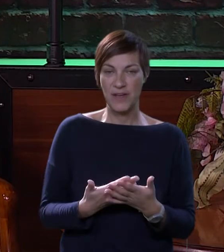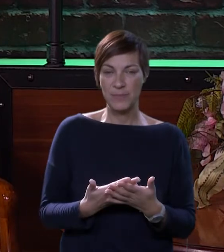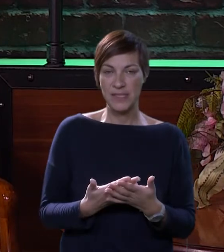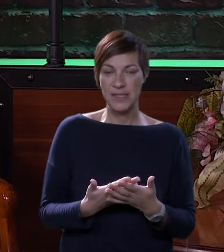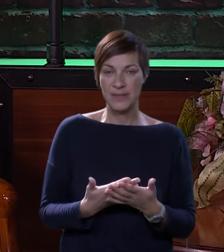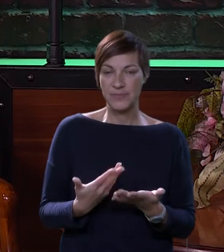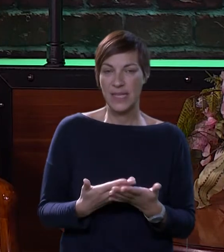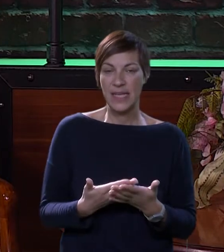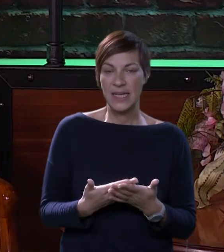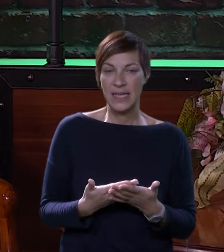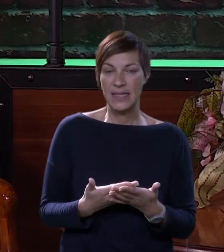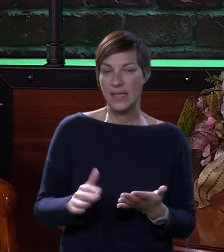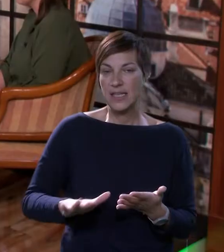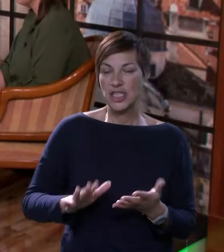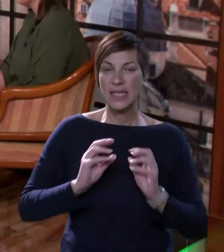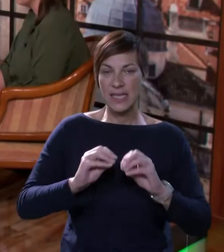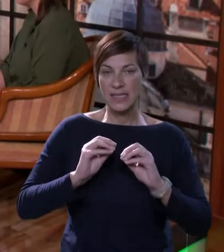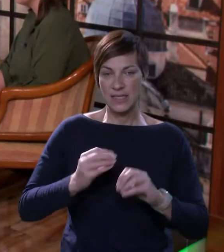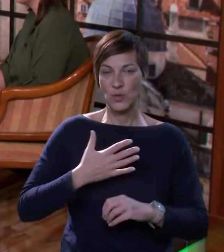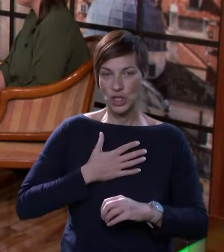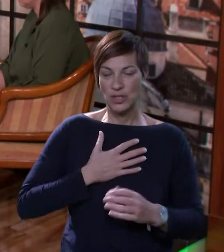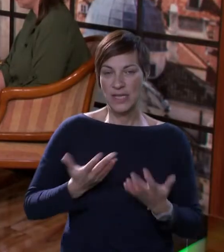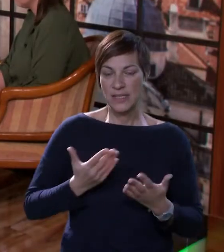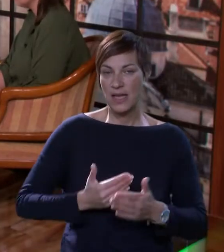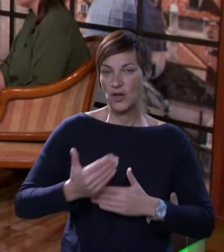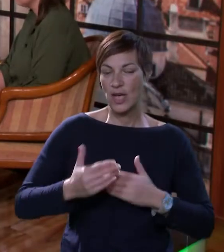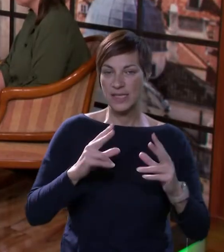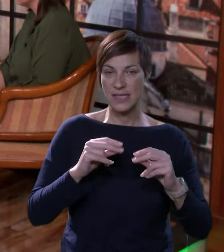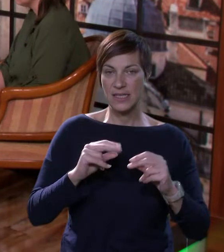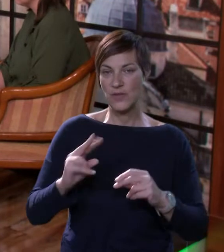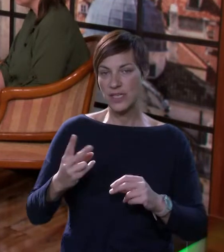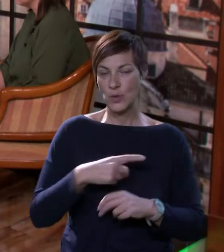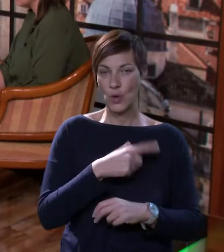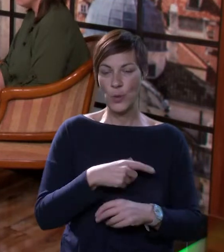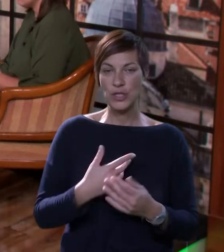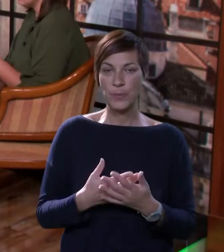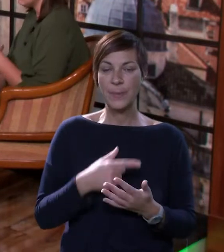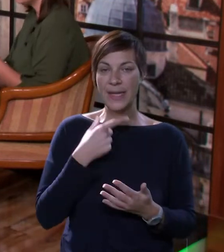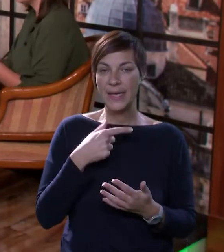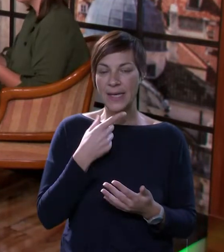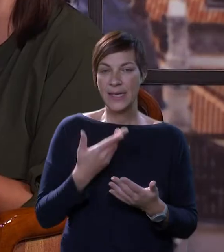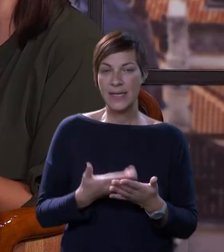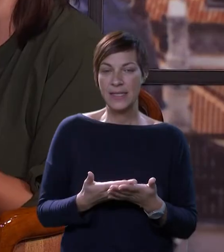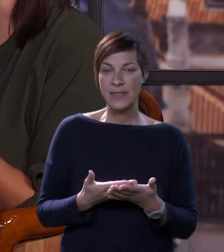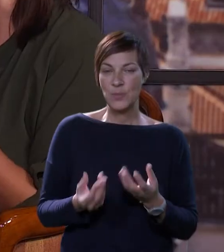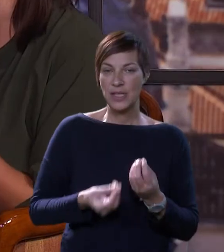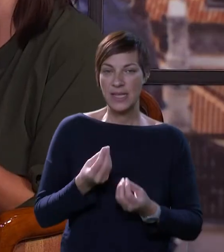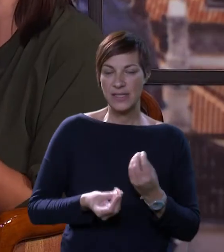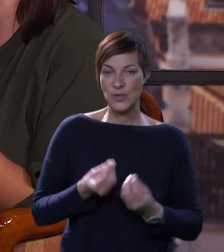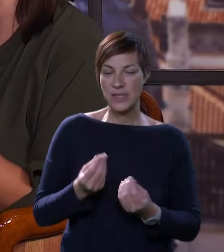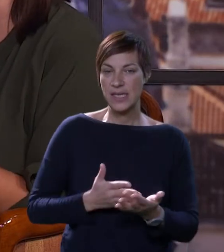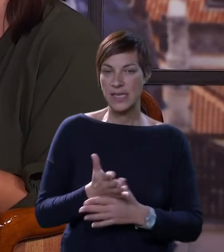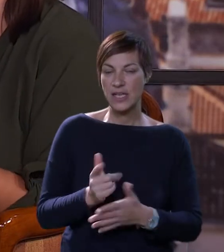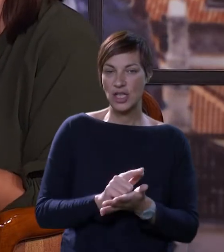se. I na taj način, na kraju krajeva, i oni uče od nas kako kasnije razgovara s nekim drugim. Rekli smo da su se zapravo